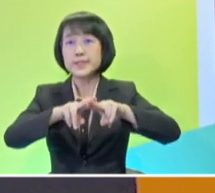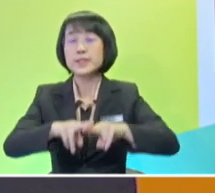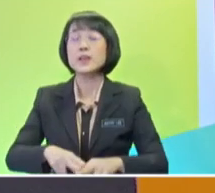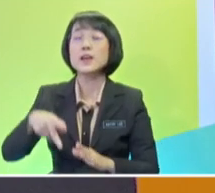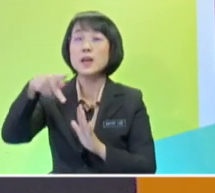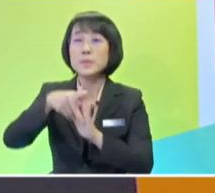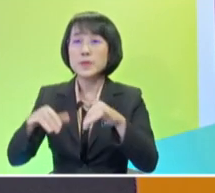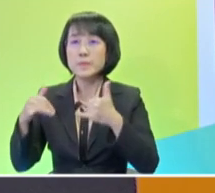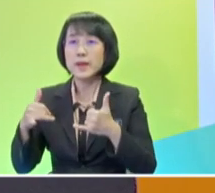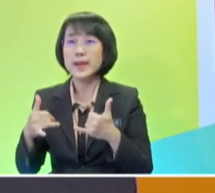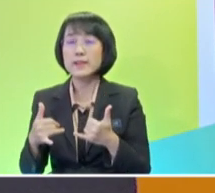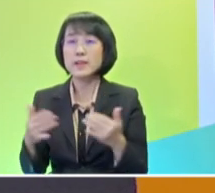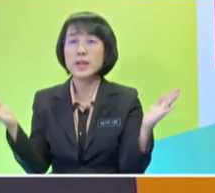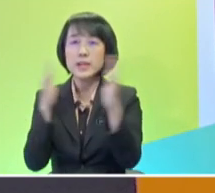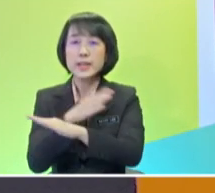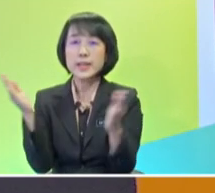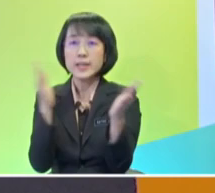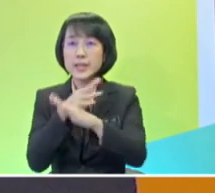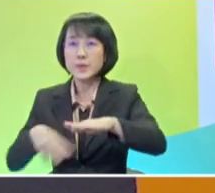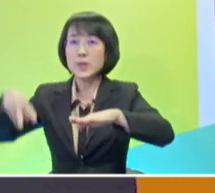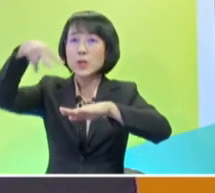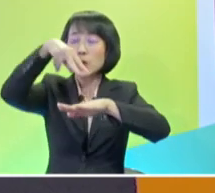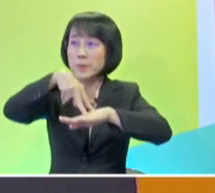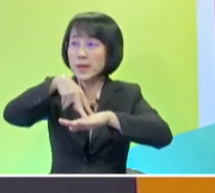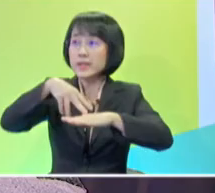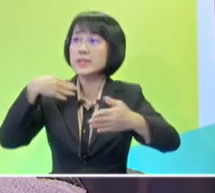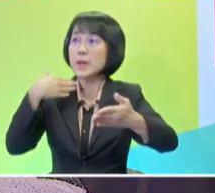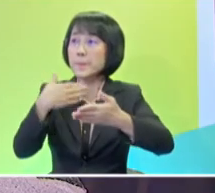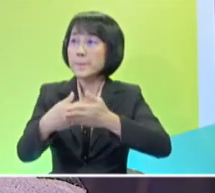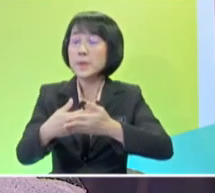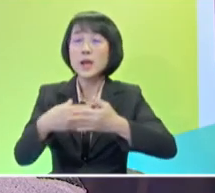sehingga tali itu tak berayun lagi